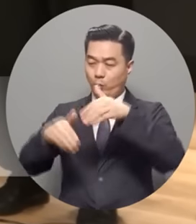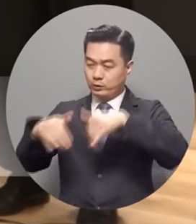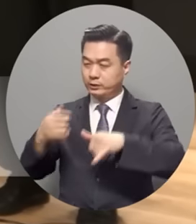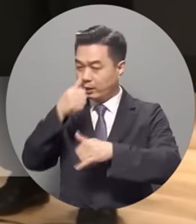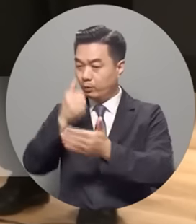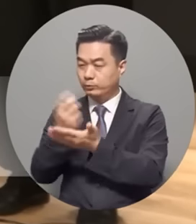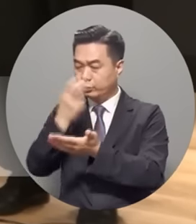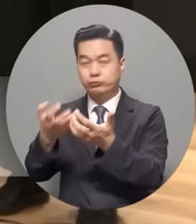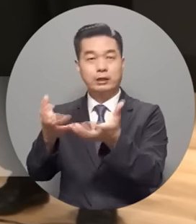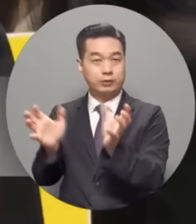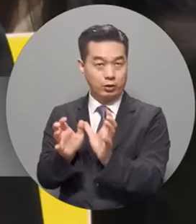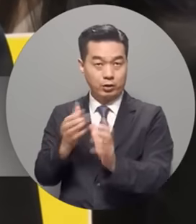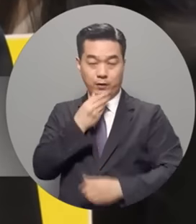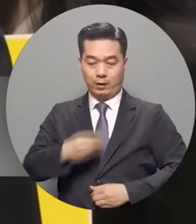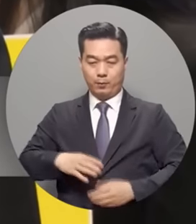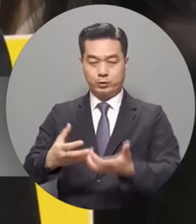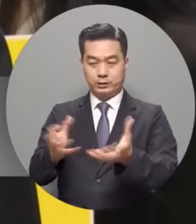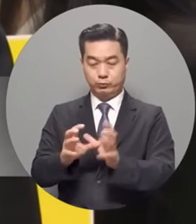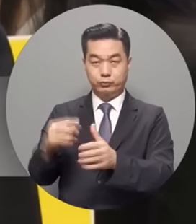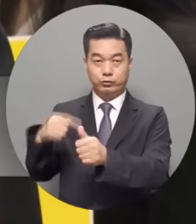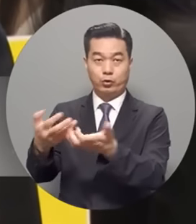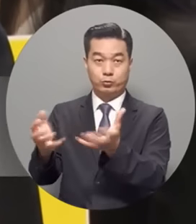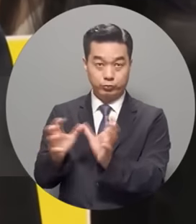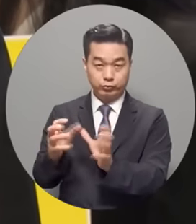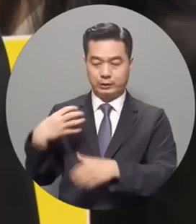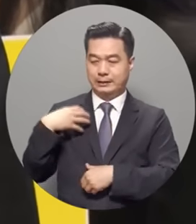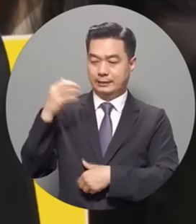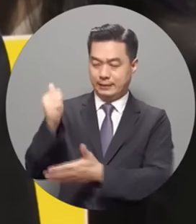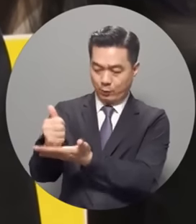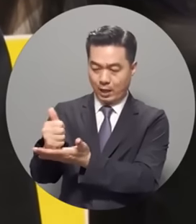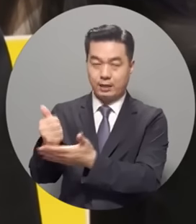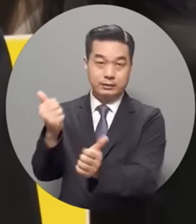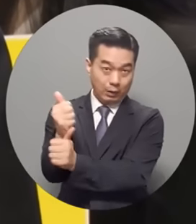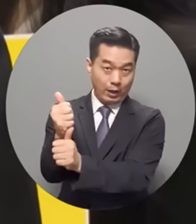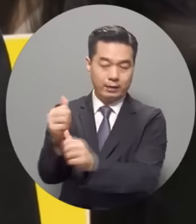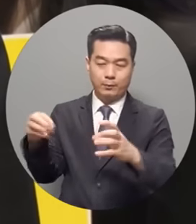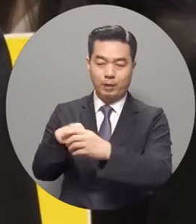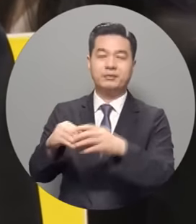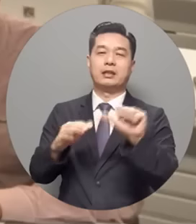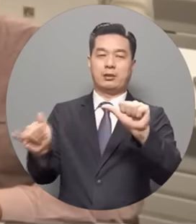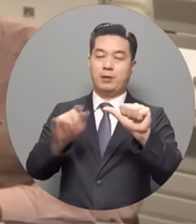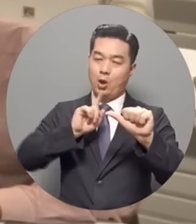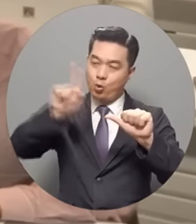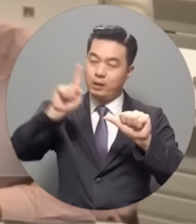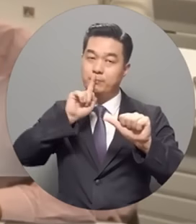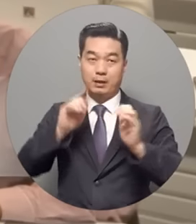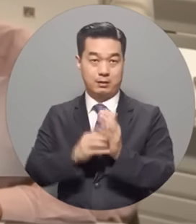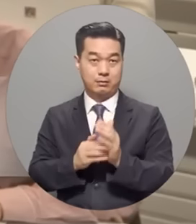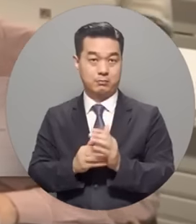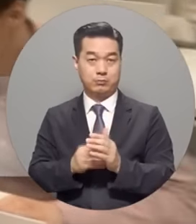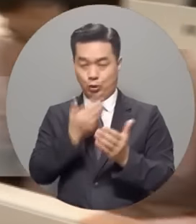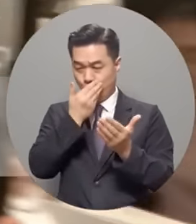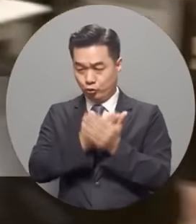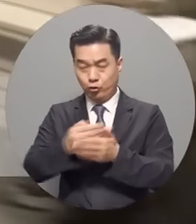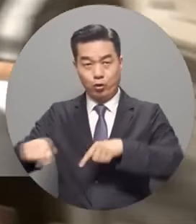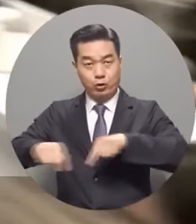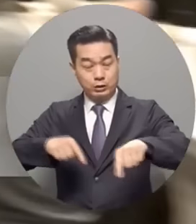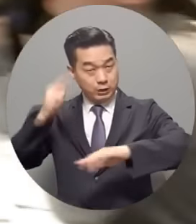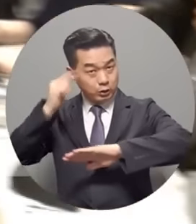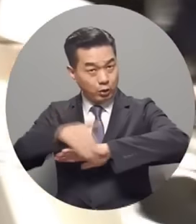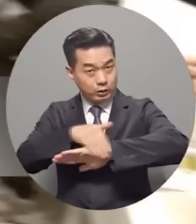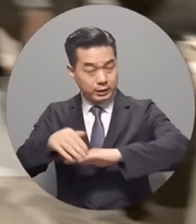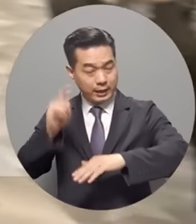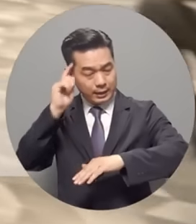복지부와 교육부 장차관 등 다섯 명을 고발하겠다고 밝혔습니다 차관급 이상이 포함되는 주요 정책의 의견 조정